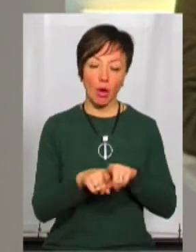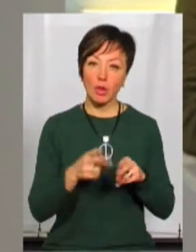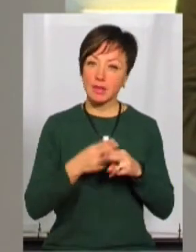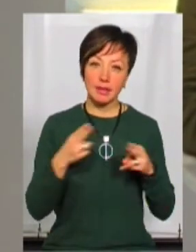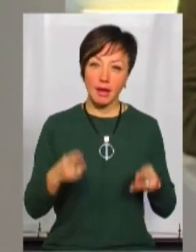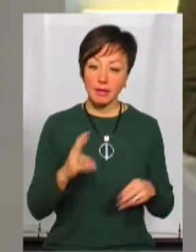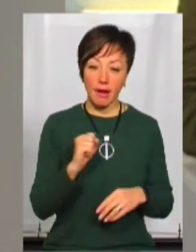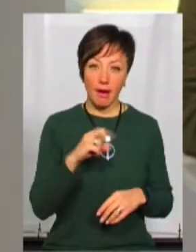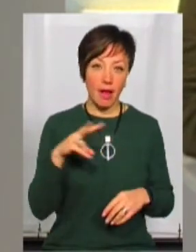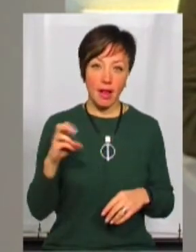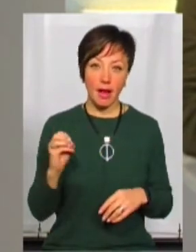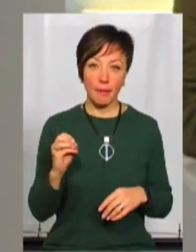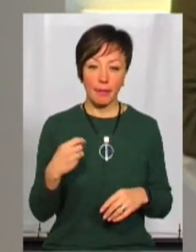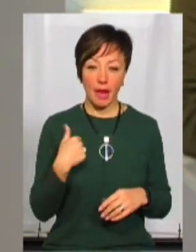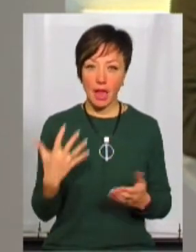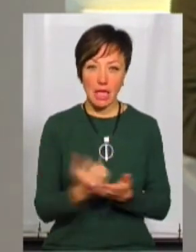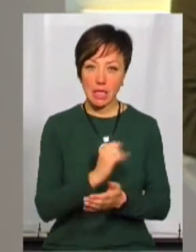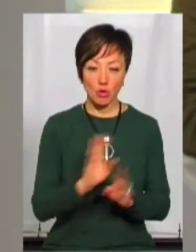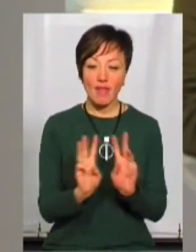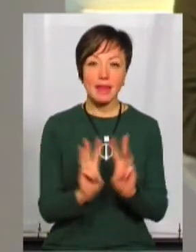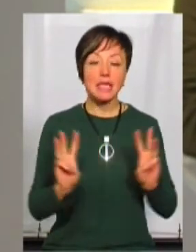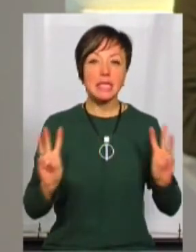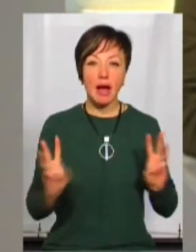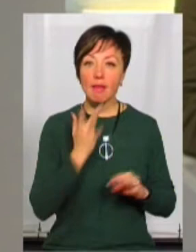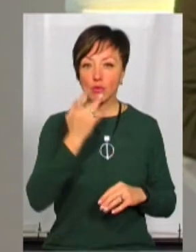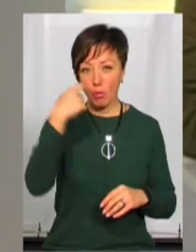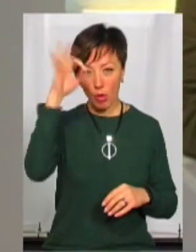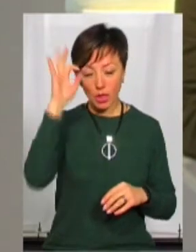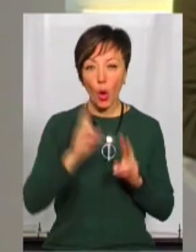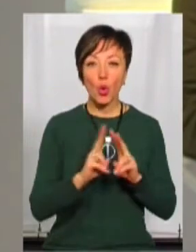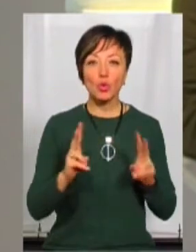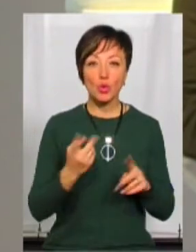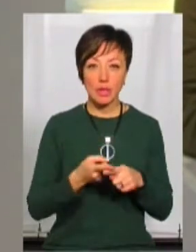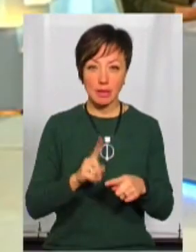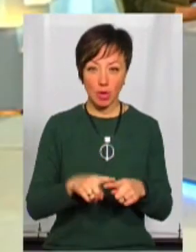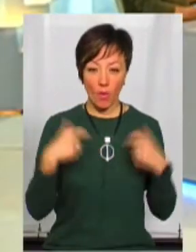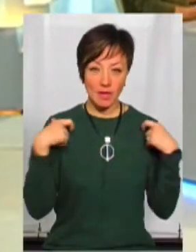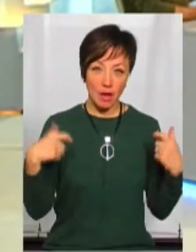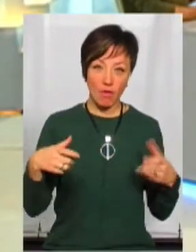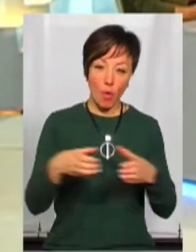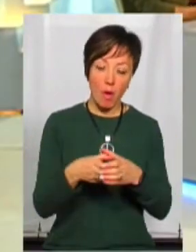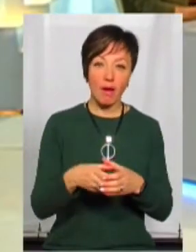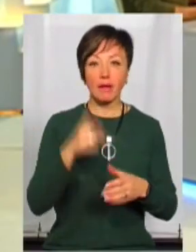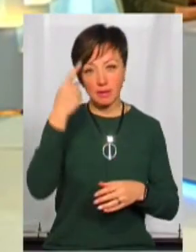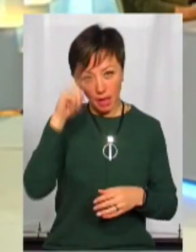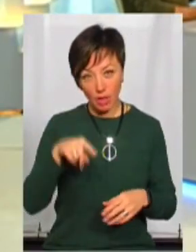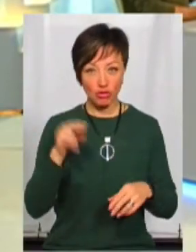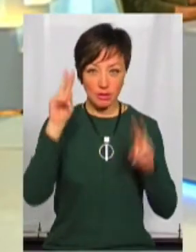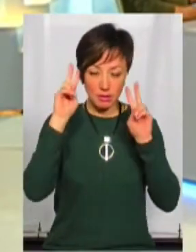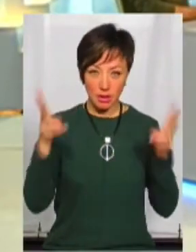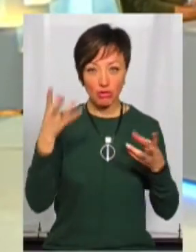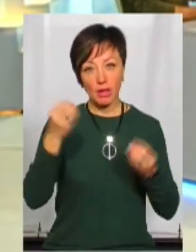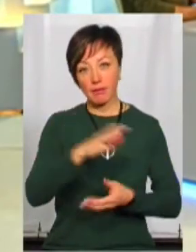але не знайшов на сайті Національної поліції, хто ж там буде цим офіцером громади. Це поки не відомо чи вже відомо? Вони